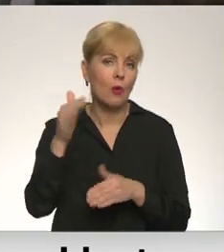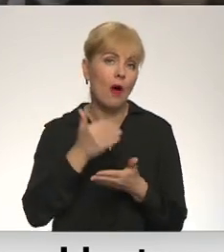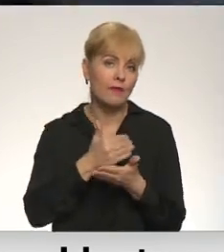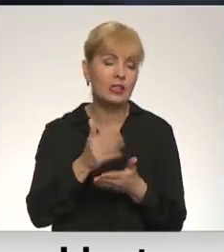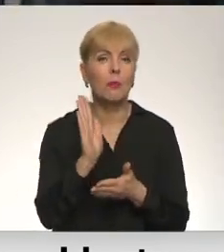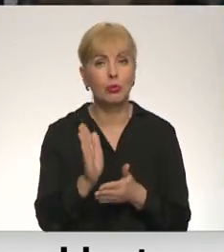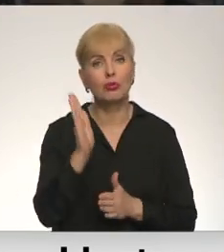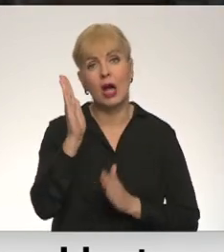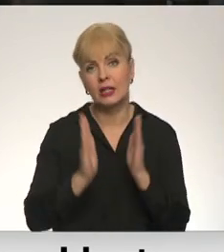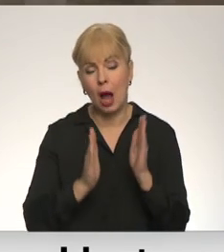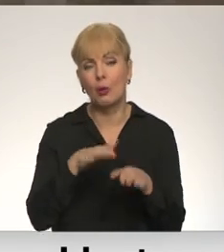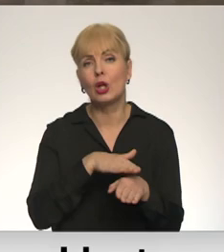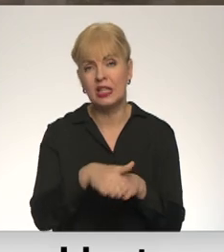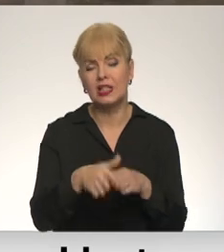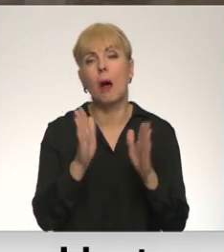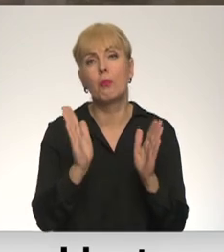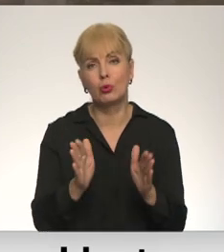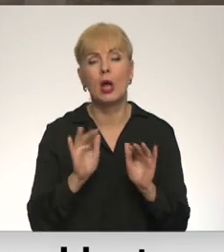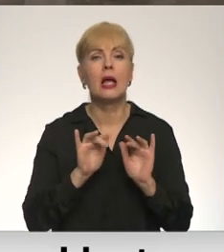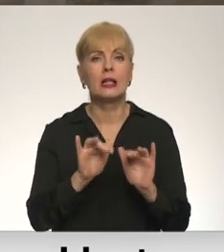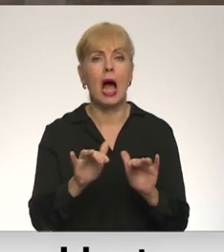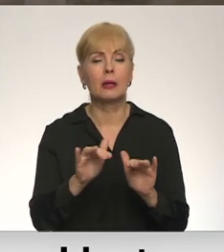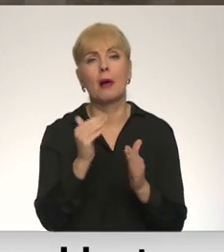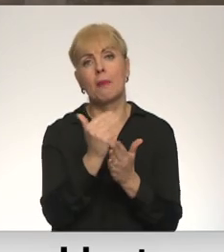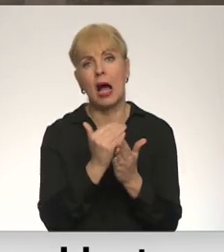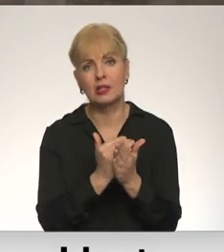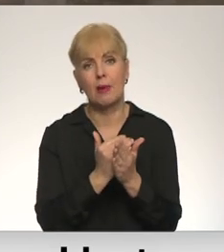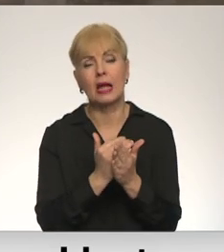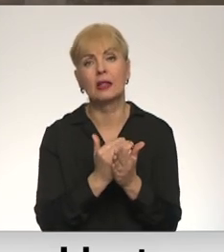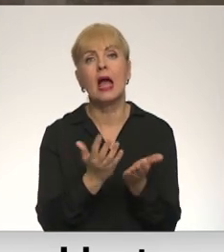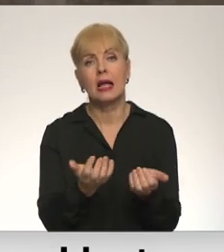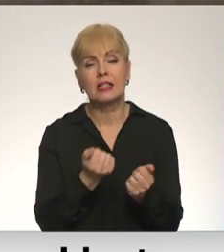būs jābalso. Īstenots tiks tās darbības aspekts, kas saņems visvairāk biedru balsu.